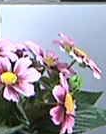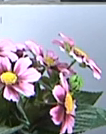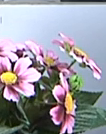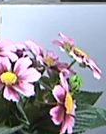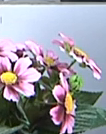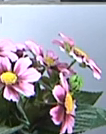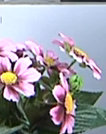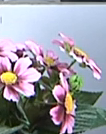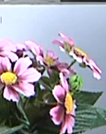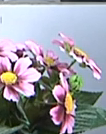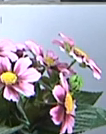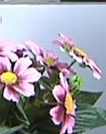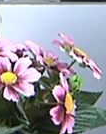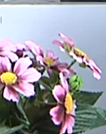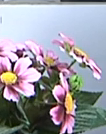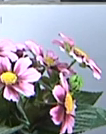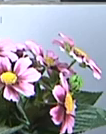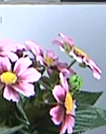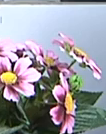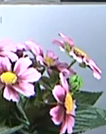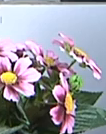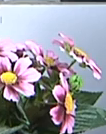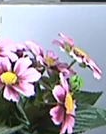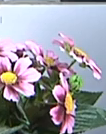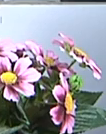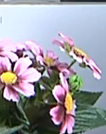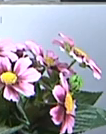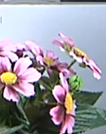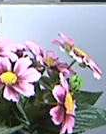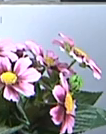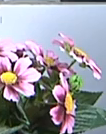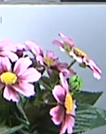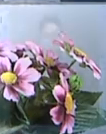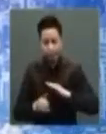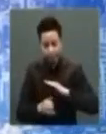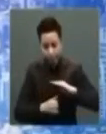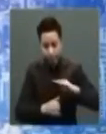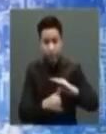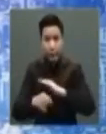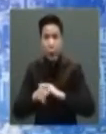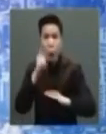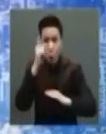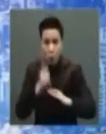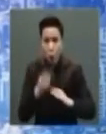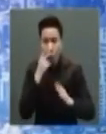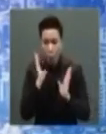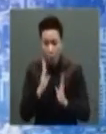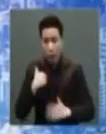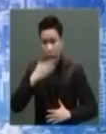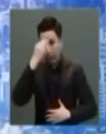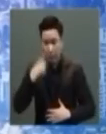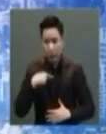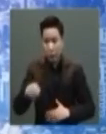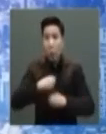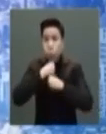ที่เสียชีวิตแล้วก็แพทย์ออกมายืนยันนะคะว่าเสียชีวิตจากโควิด-19 ค่ะ ดยที่ศูนย์แถลงข่าวรัฐ